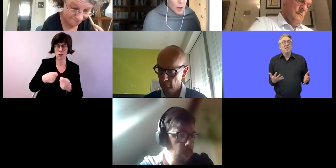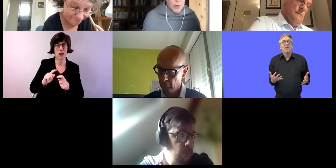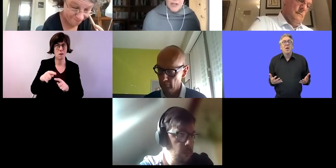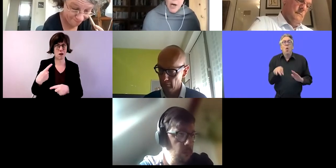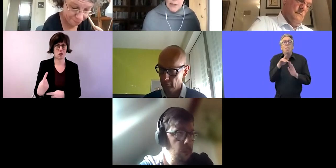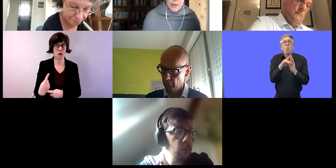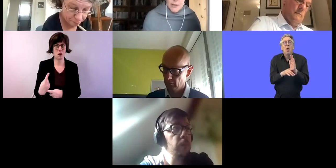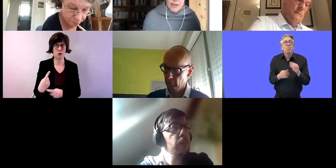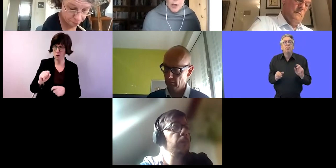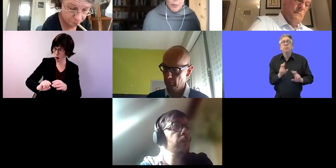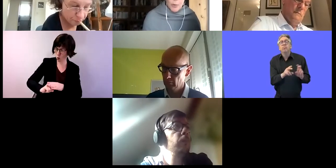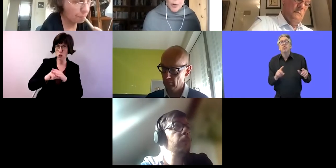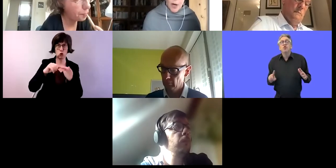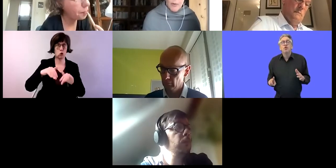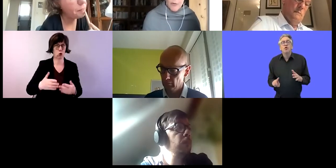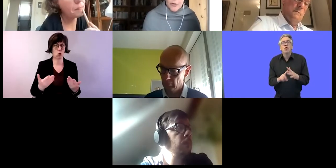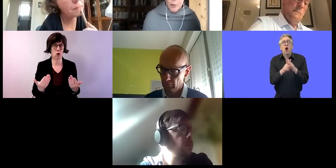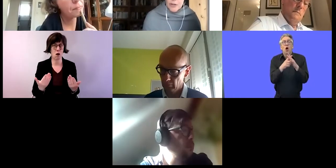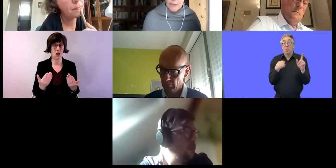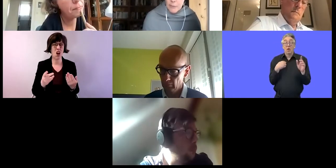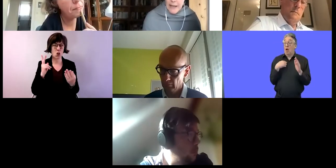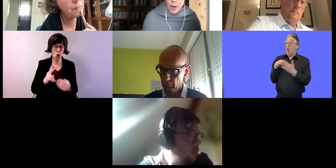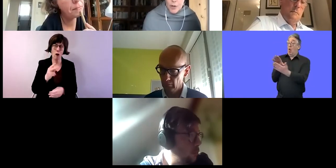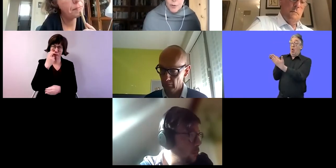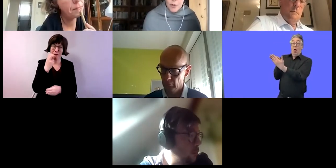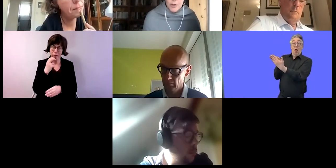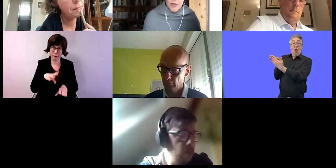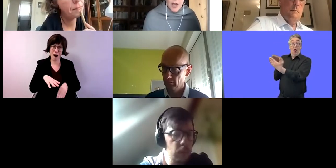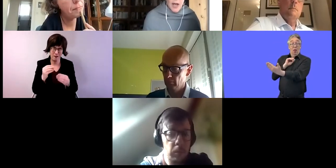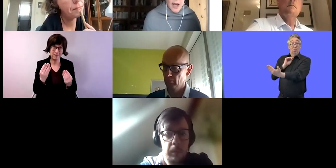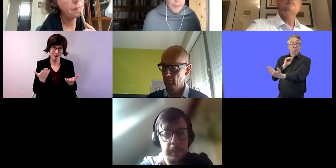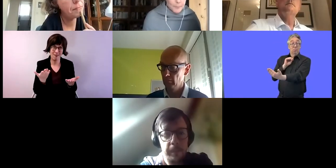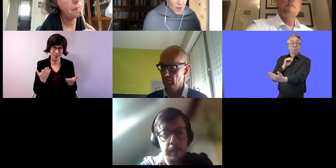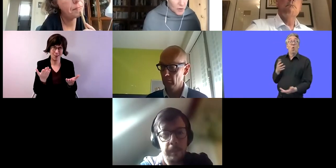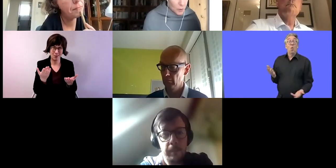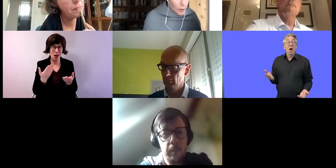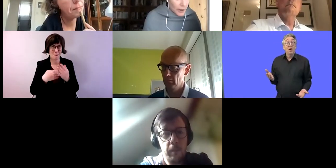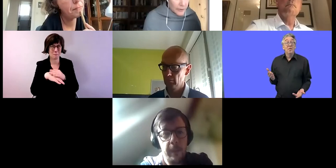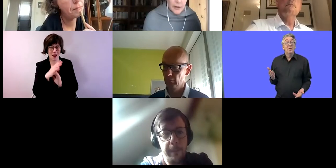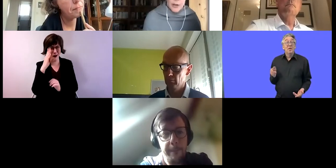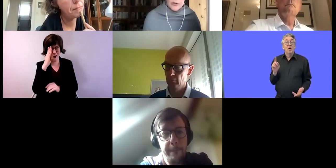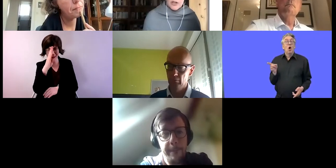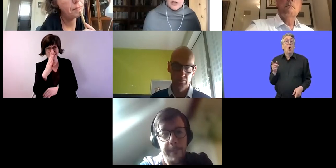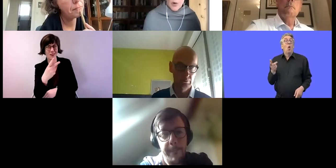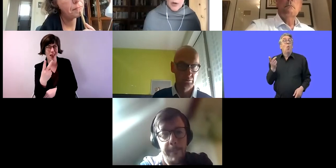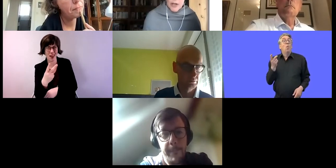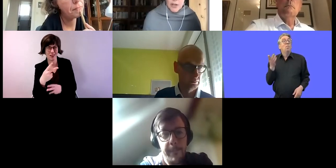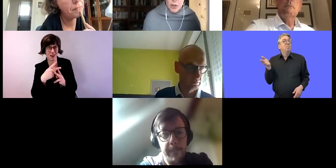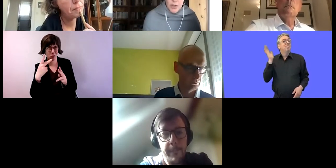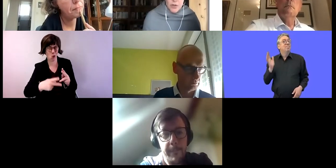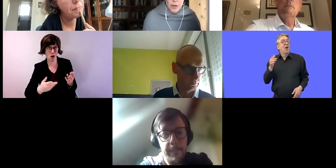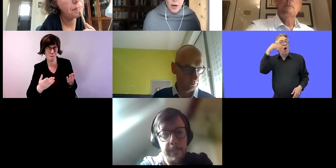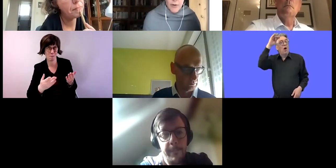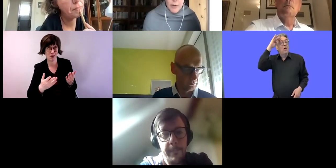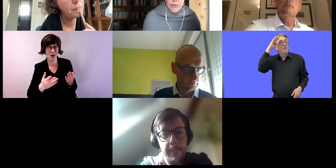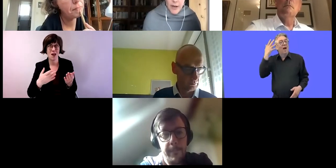und da unterstützt werden sollen. Das steckt noch in Kinderschuhen. Orientiert sich aber an einem ähnlichen Programm, das wir für